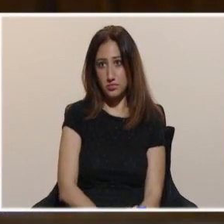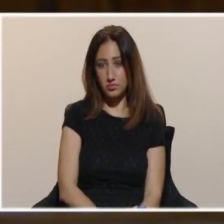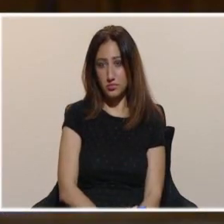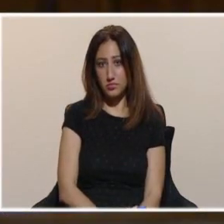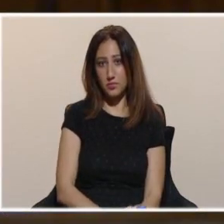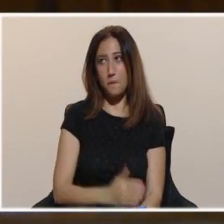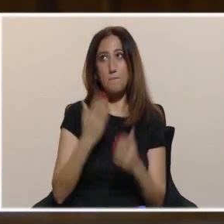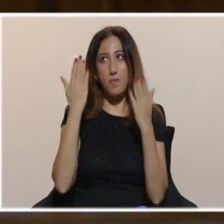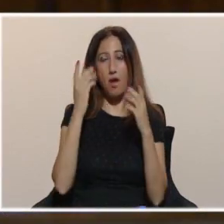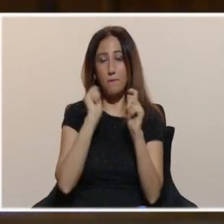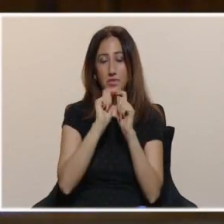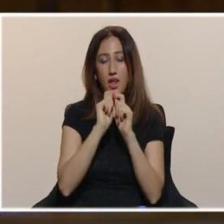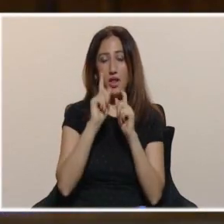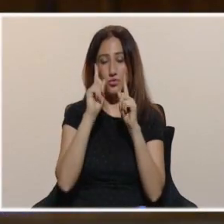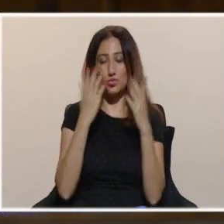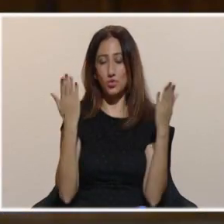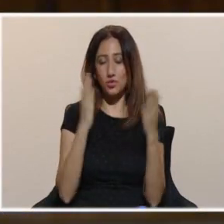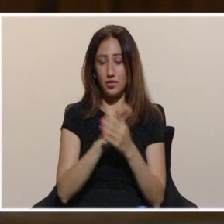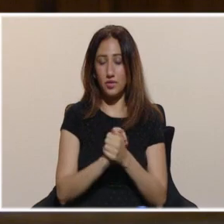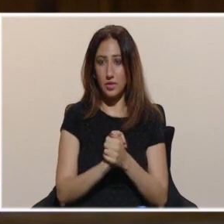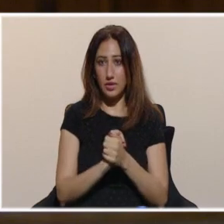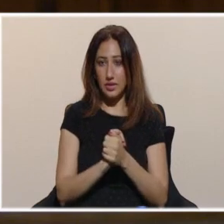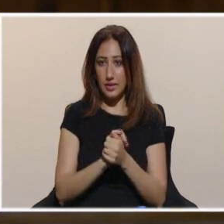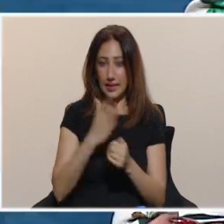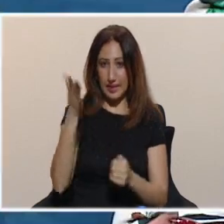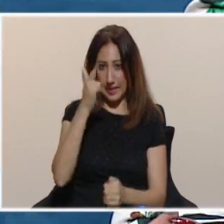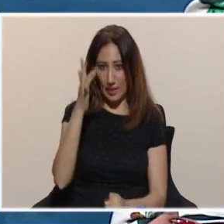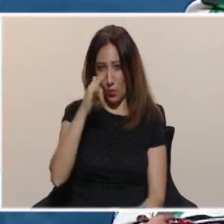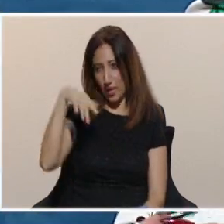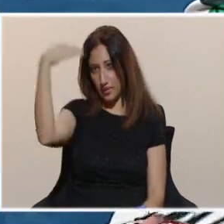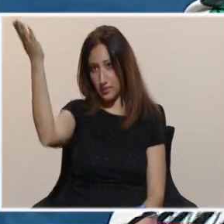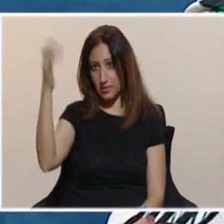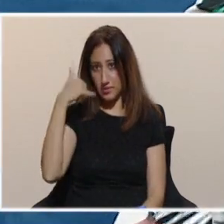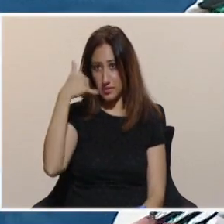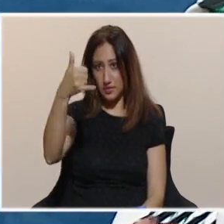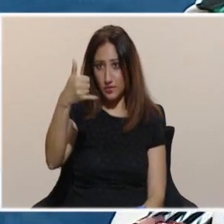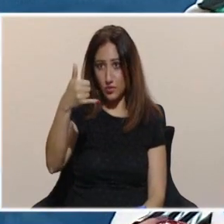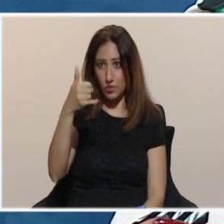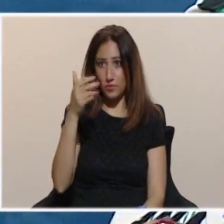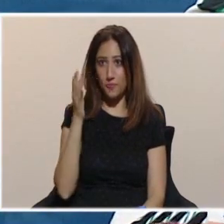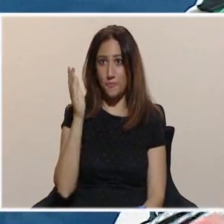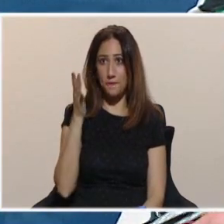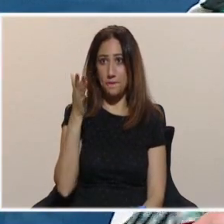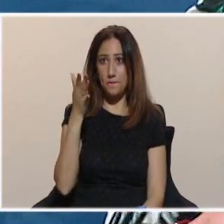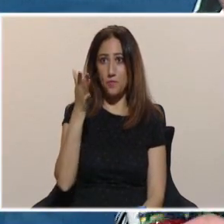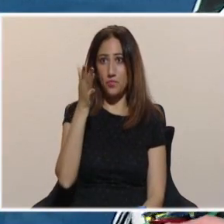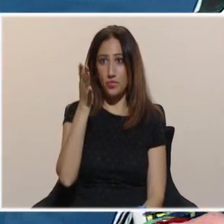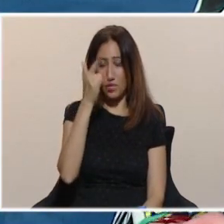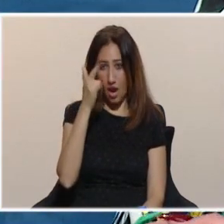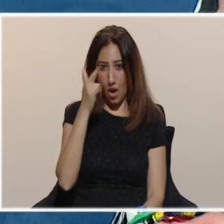ربنا يصلح الاحوال. ربنا. اخواتك طيب من باباكي بيسالوا عليكي؟ عندي اخ اسماعيل ده